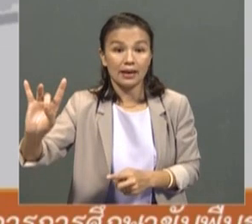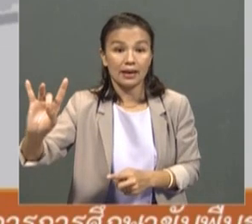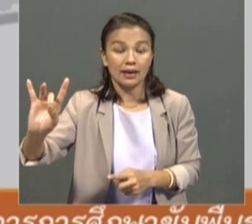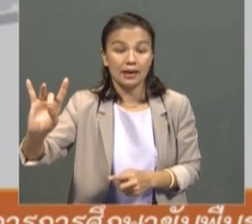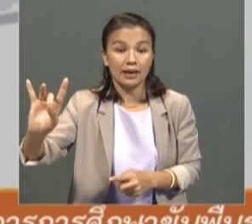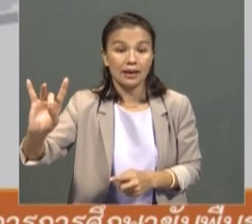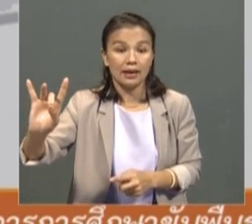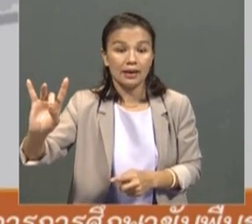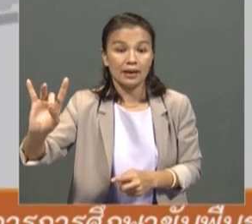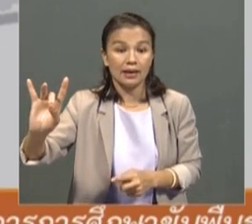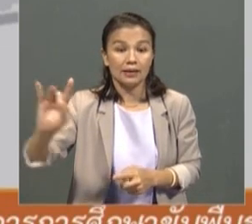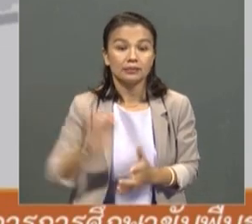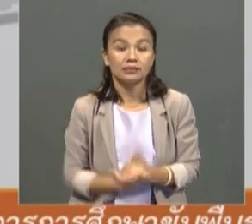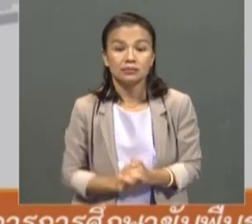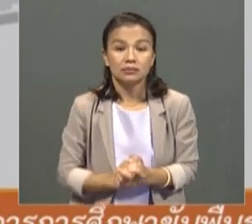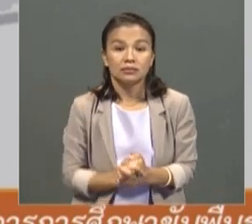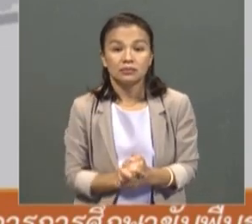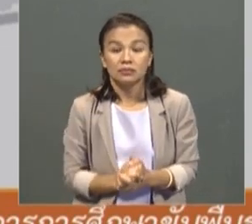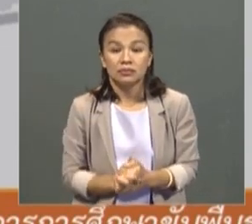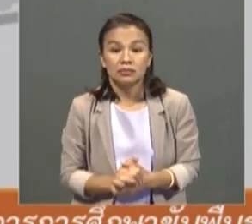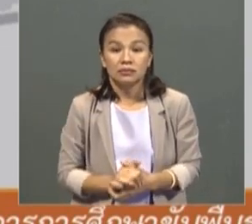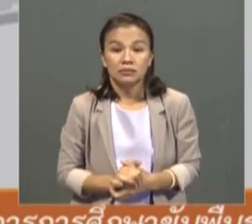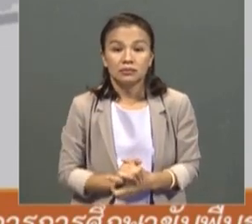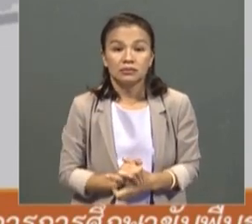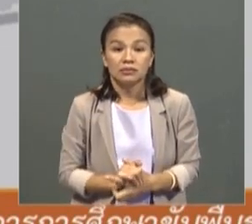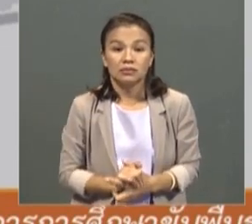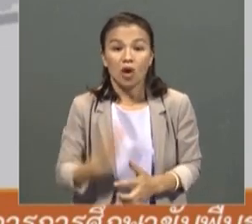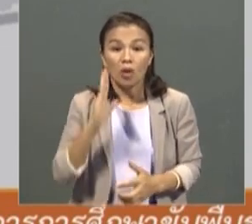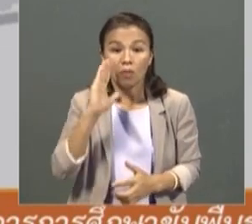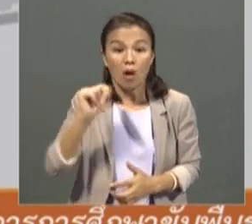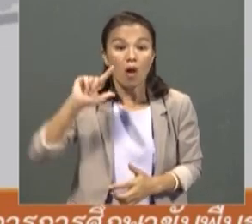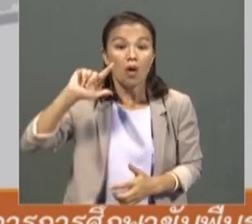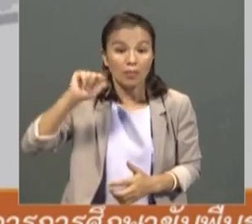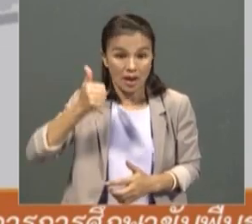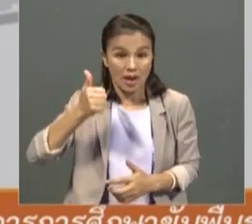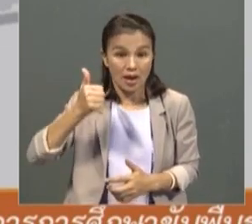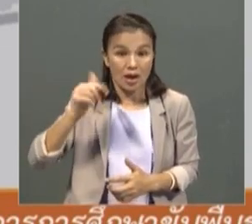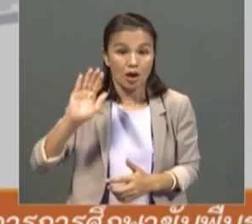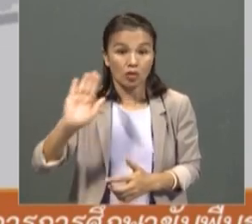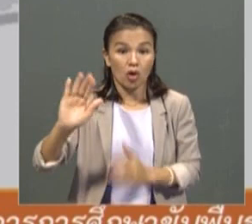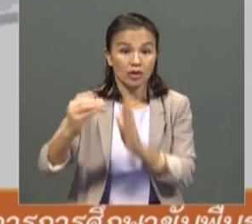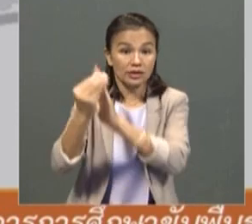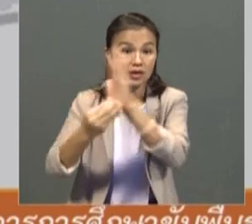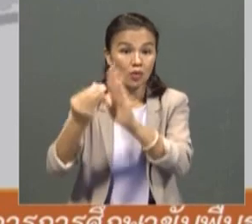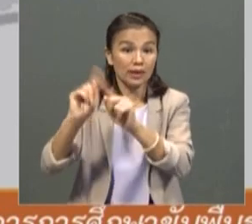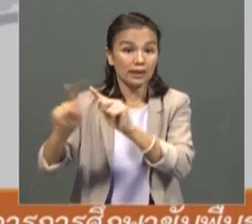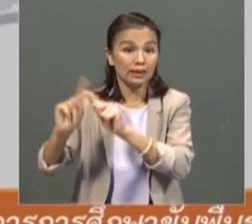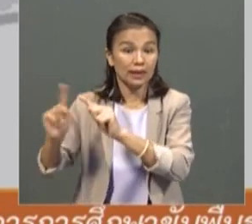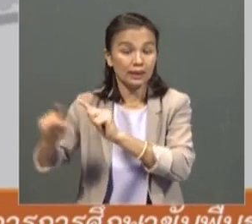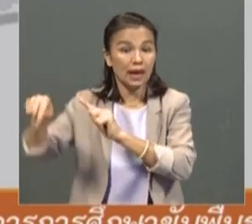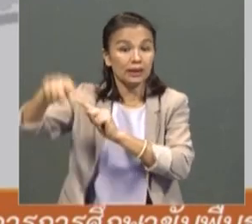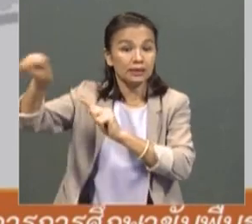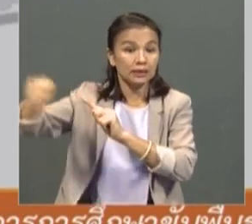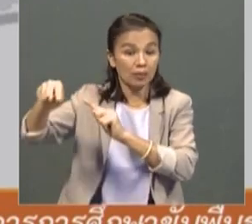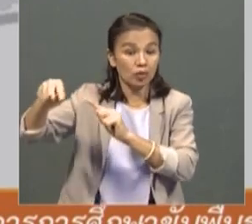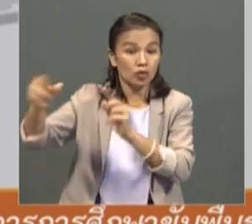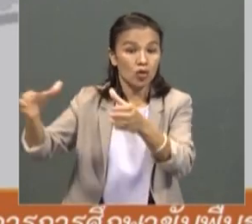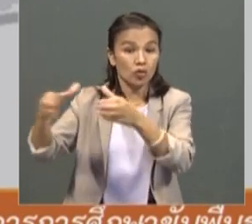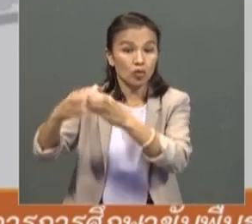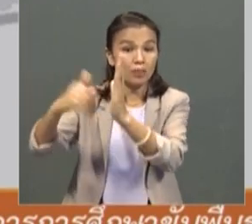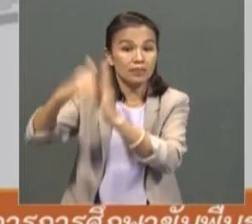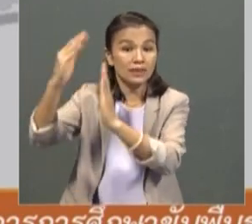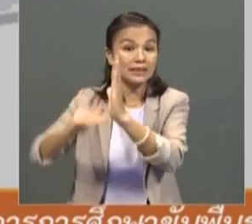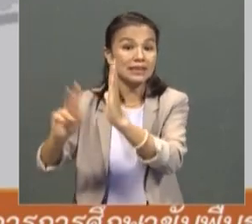ဒီအခန်းပေါ့နော်အခန်း5အခန်း10ပေါ့နော်အဲ့ဒီအထီးကကြတော့ဒါ50ကျော်ပေါ့နော်ယောဂသိမ်းမဖြစ်တဲ့ခ